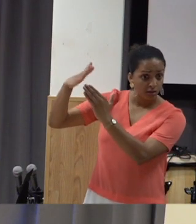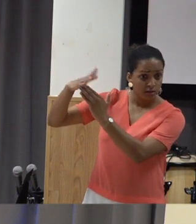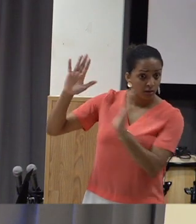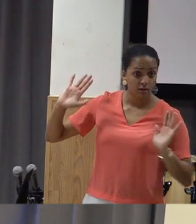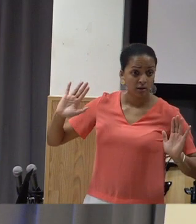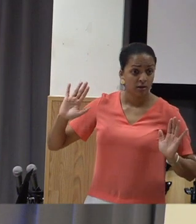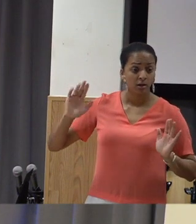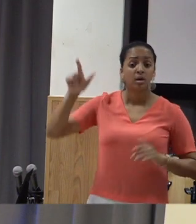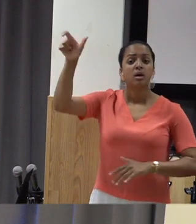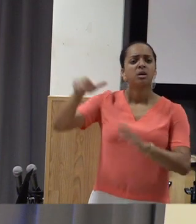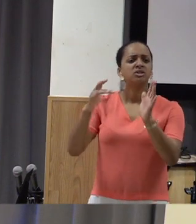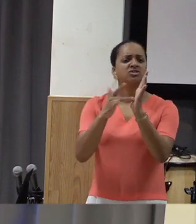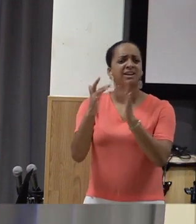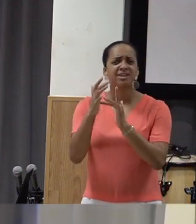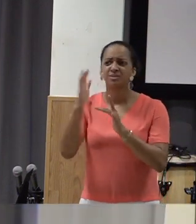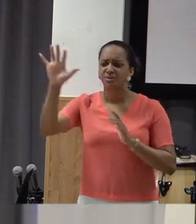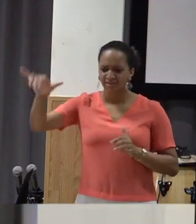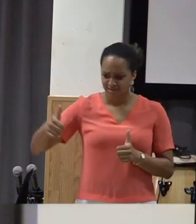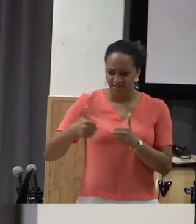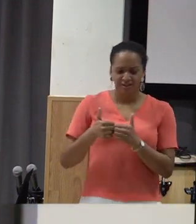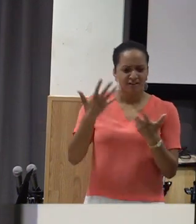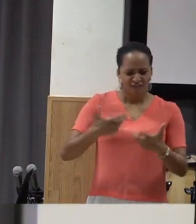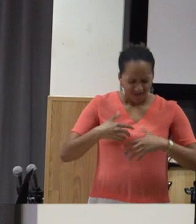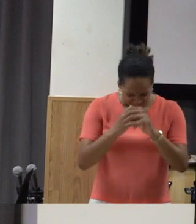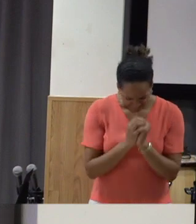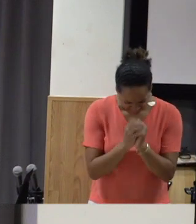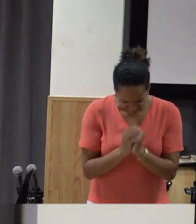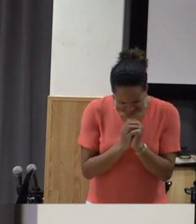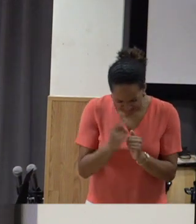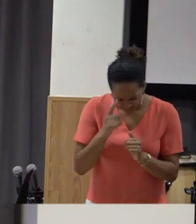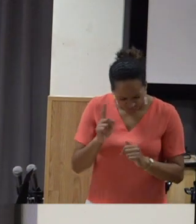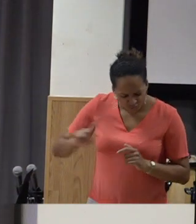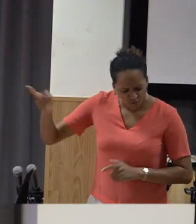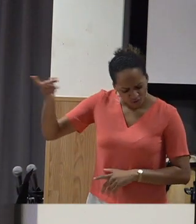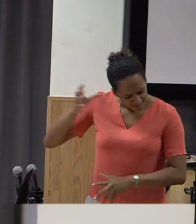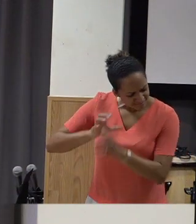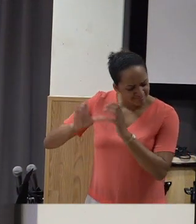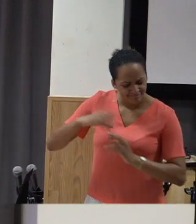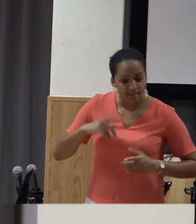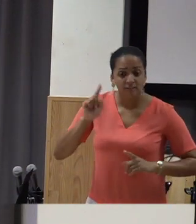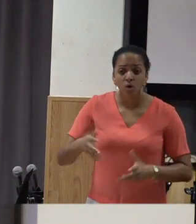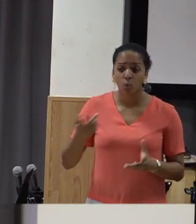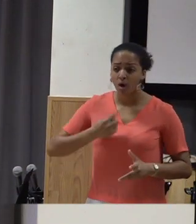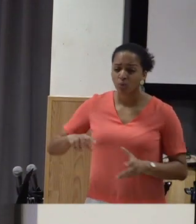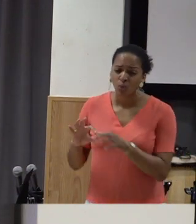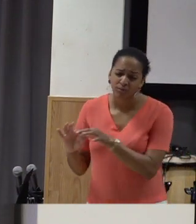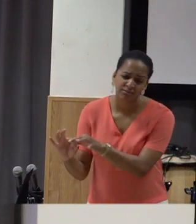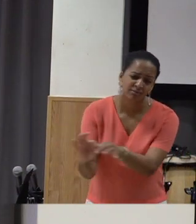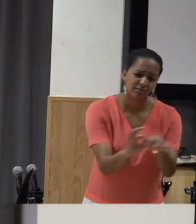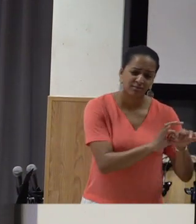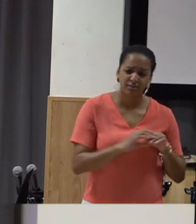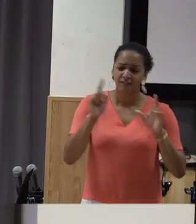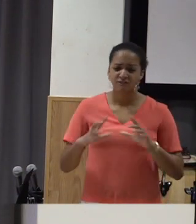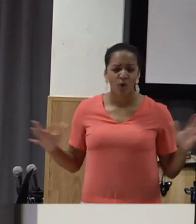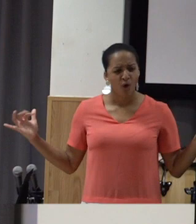nous, pour que nos prières soient entendues et exaucées par Dieu, nous devons être assemblés, nous devons être convoqués ensemble,